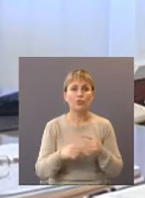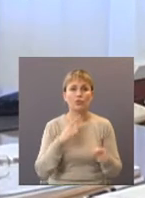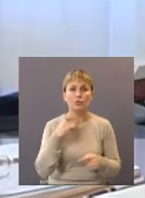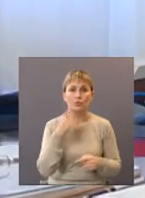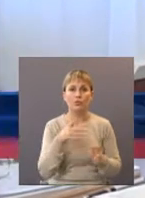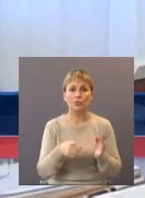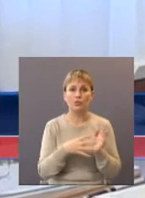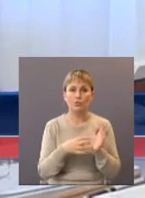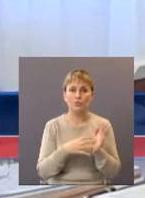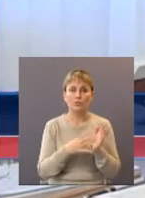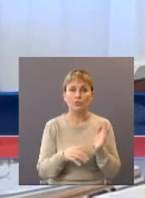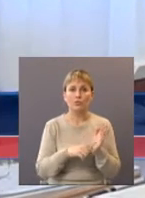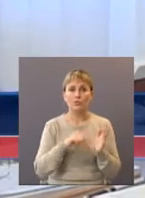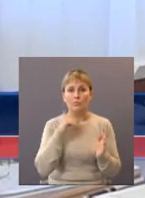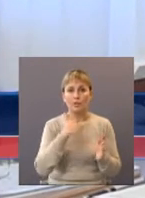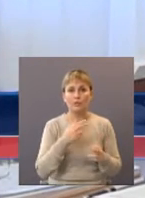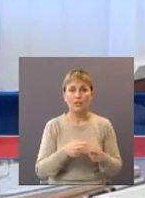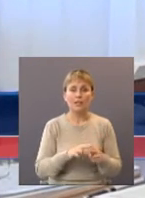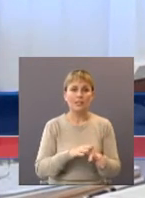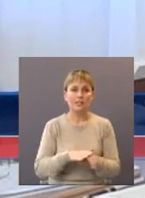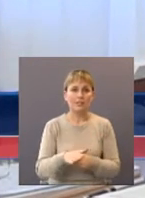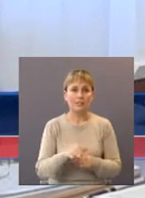нелегкое. Столицу переводил Петр I.